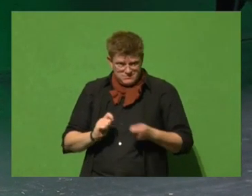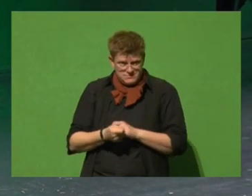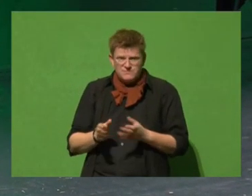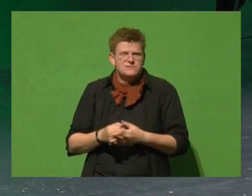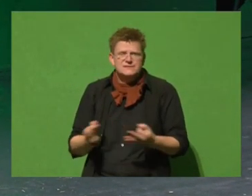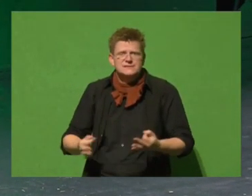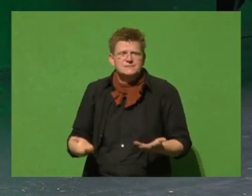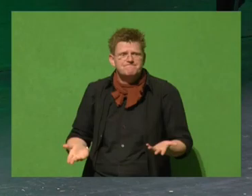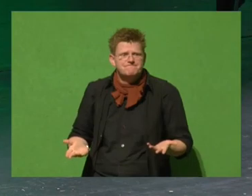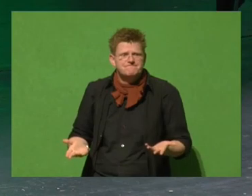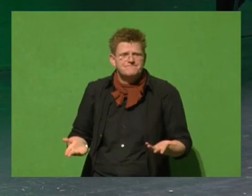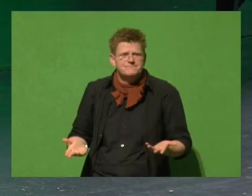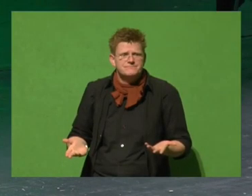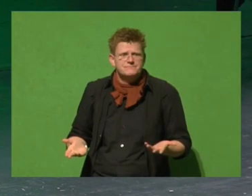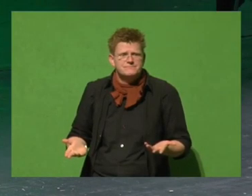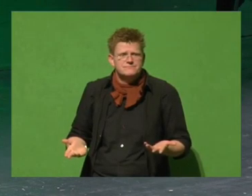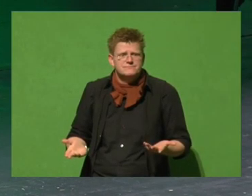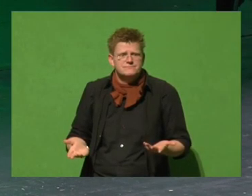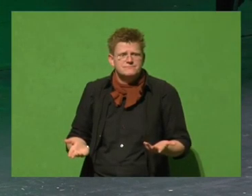auch nichts zu ändern scheint,